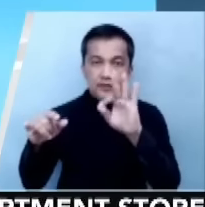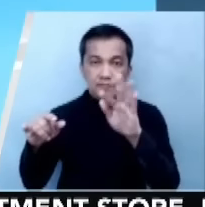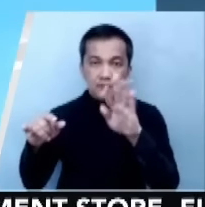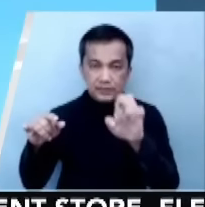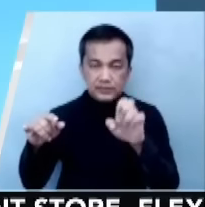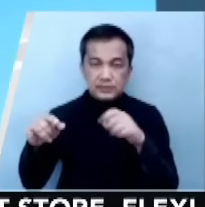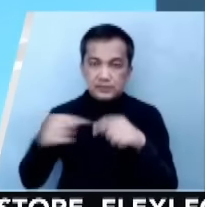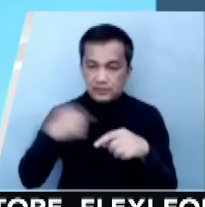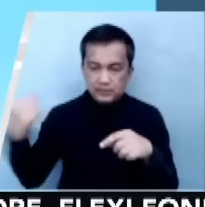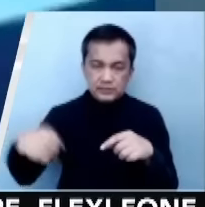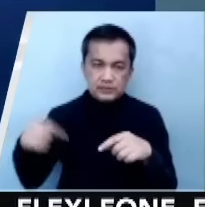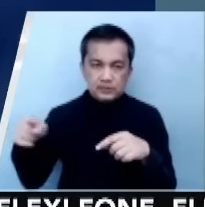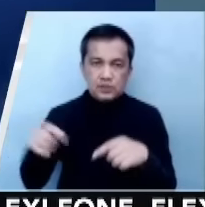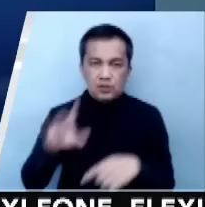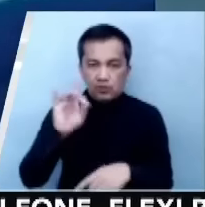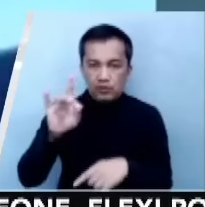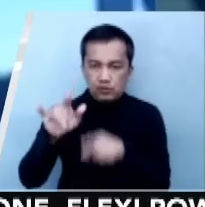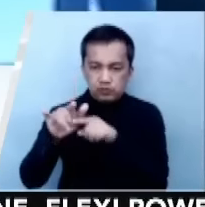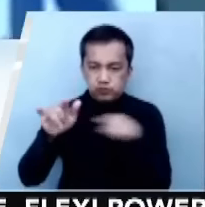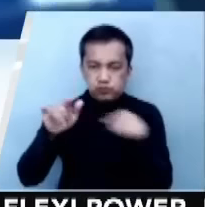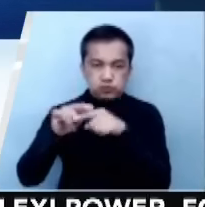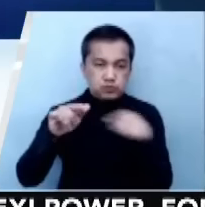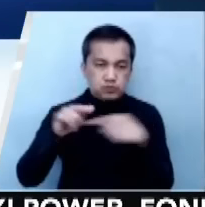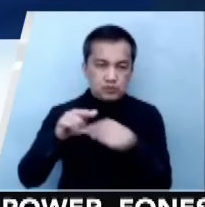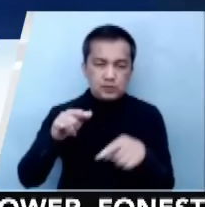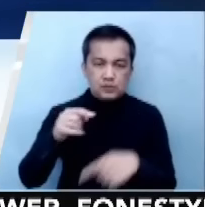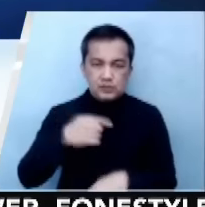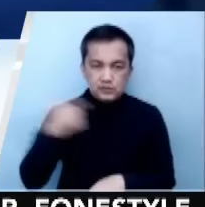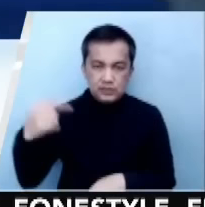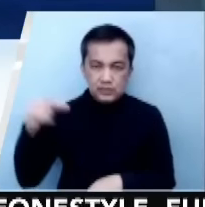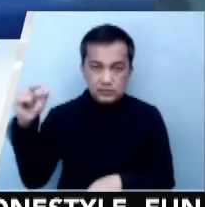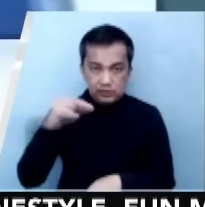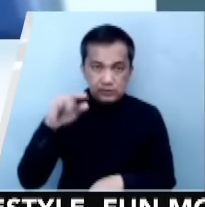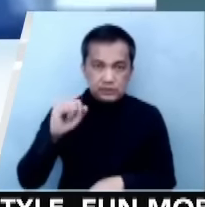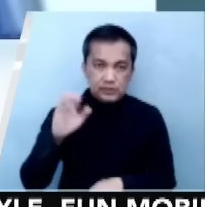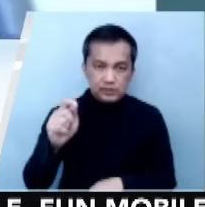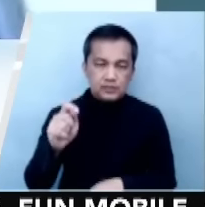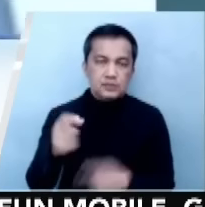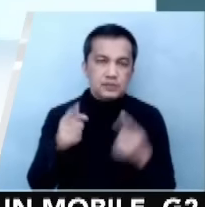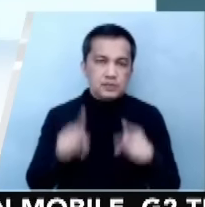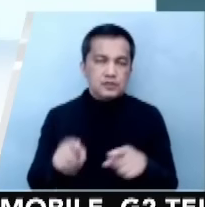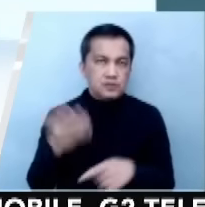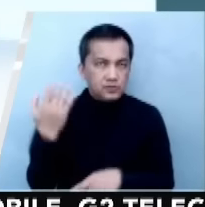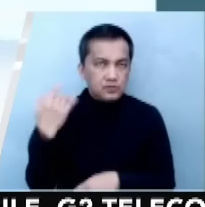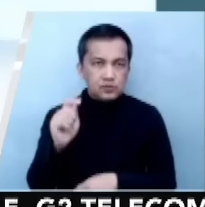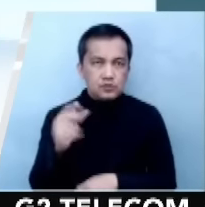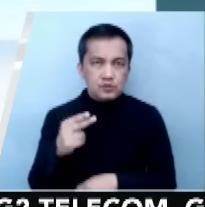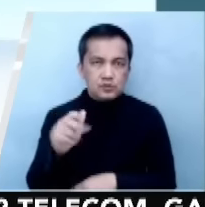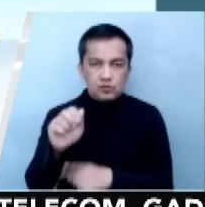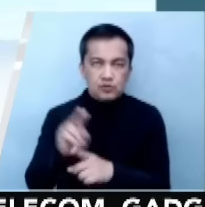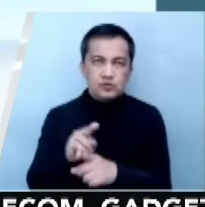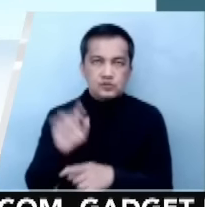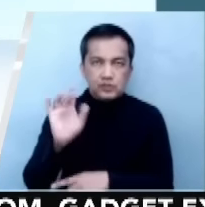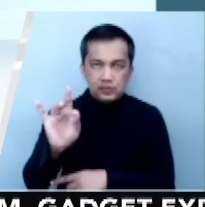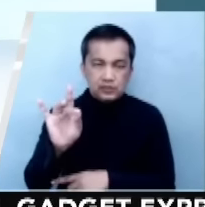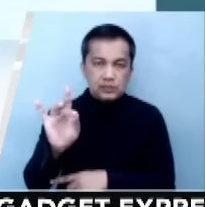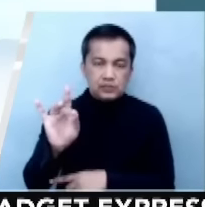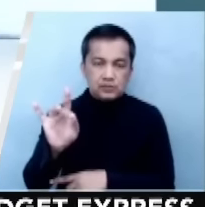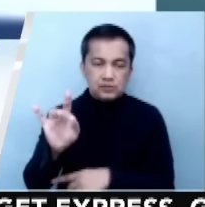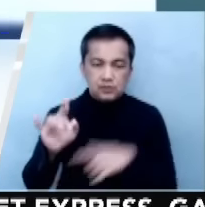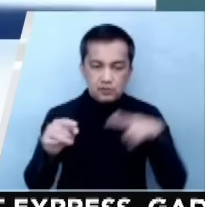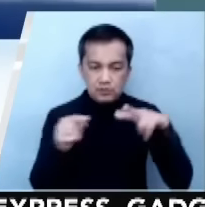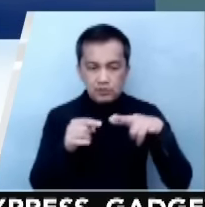walong flare ang isa-isang lumabas mula sa Chinese fighter jet. Nangyari yan itong Huwebes, August 8, habang nagpapatrolya